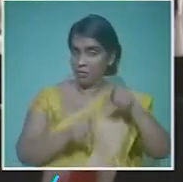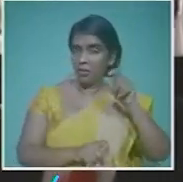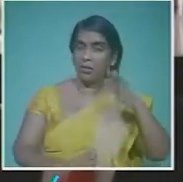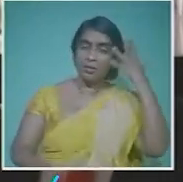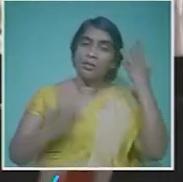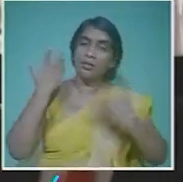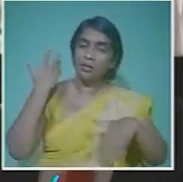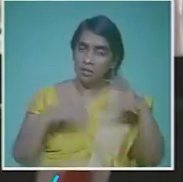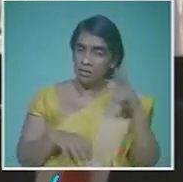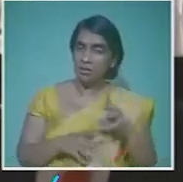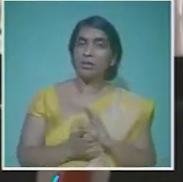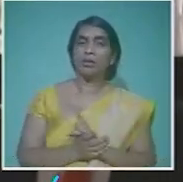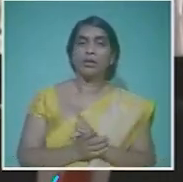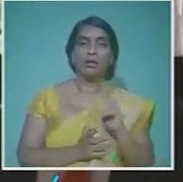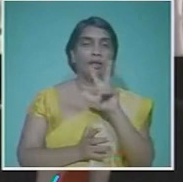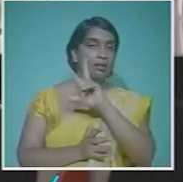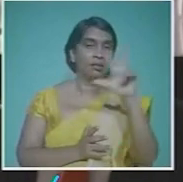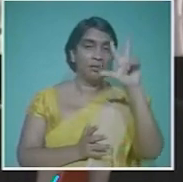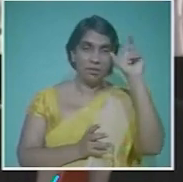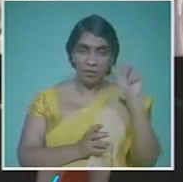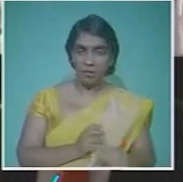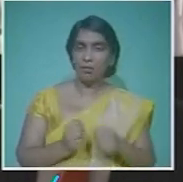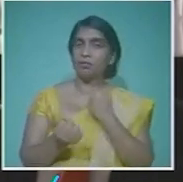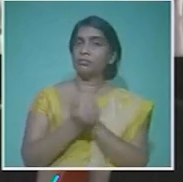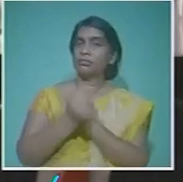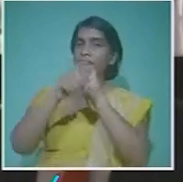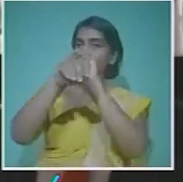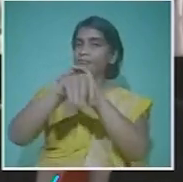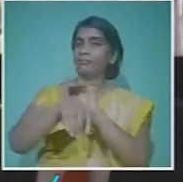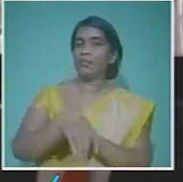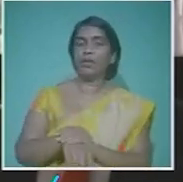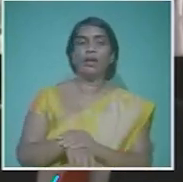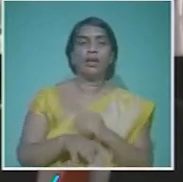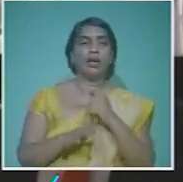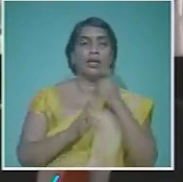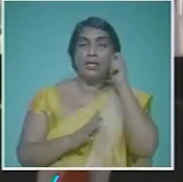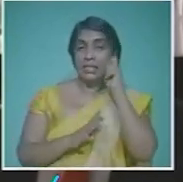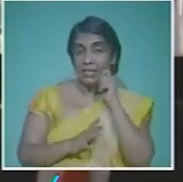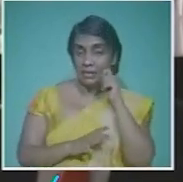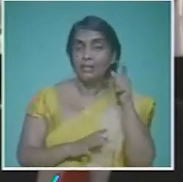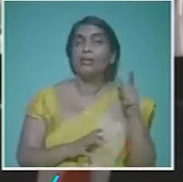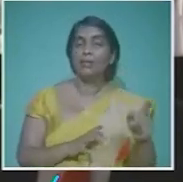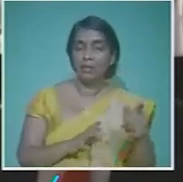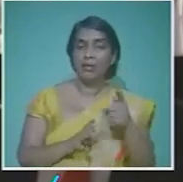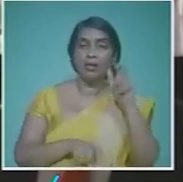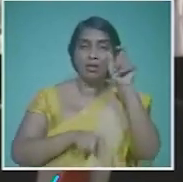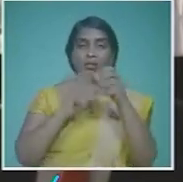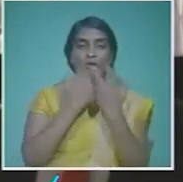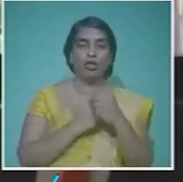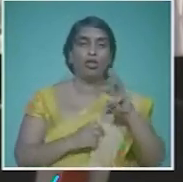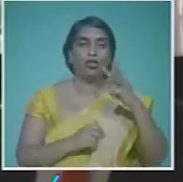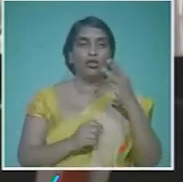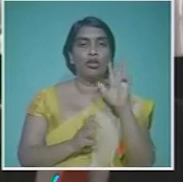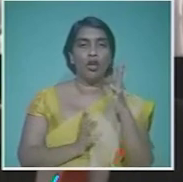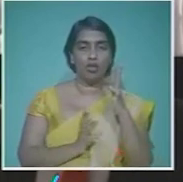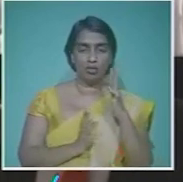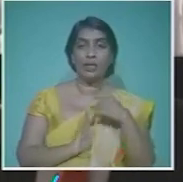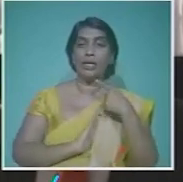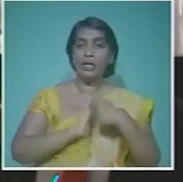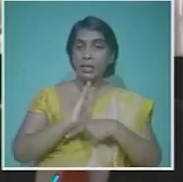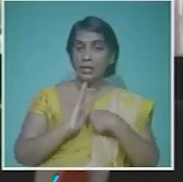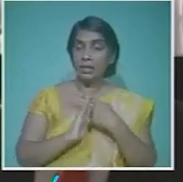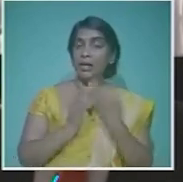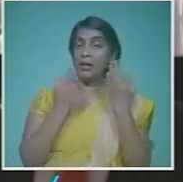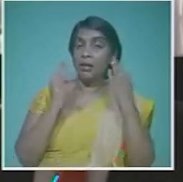මිය ගියා 18000ක් විතර අත්අඩංගුවටපත් වෙනවා රෝහණ විජේවීර ඇතුළු 390 දෙනෙක් කිරේ යනවා නිදහස් ශ්‍රී